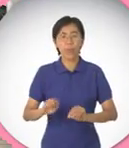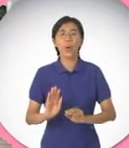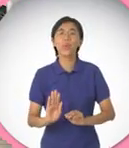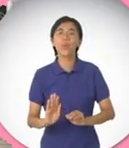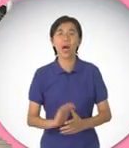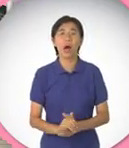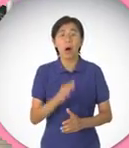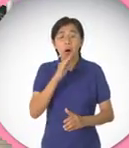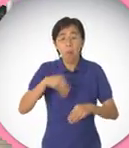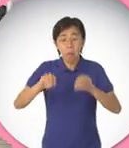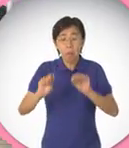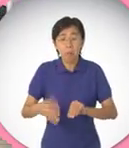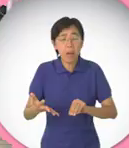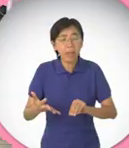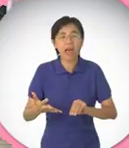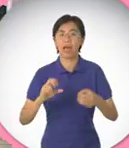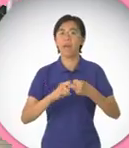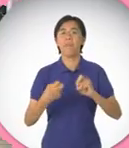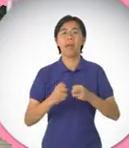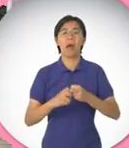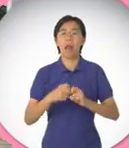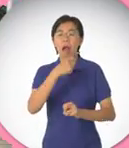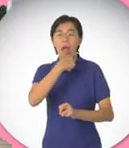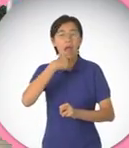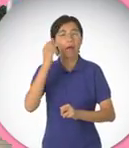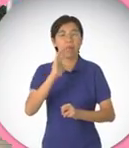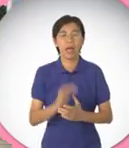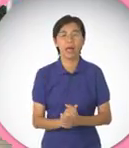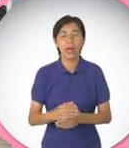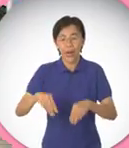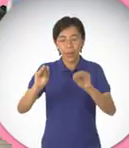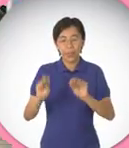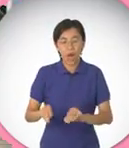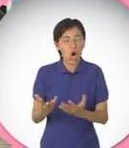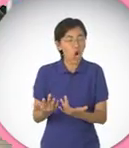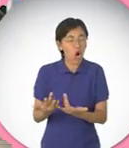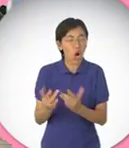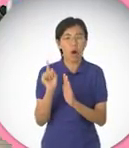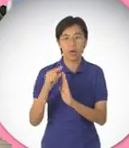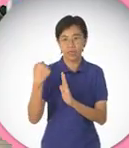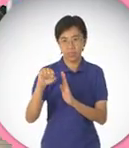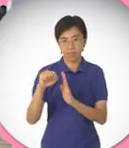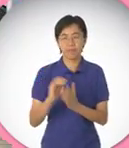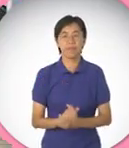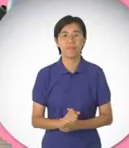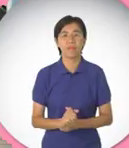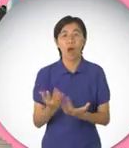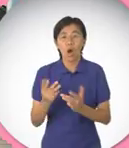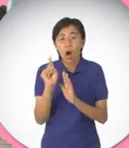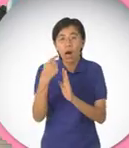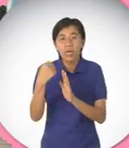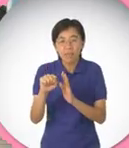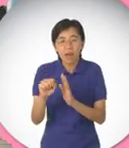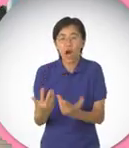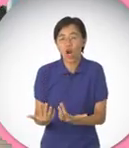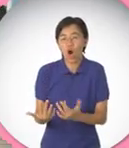แห้งนะคะสูญเสียความชื้น นี่คือเก็บไว้10นาที ประมาณ10นาทีค่ะคือเพื่อให้กลูเตนเนี่ยเขาคลายตัวนิดนึงนะคะ